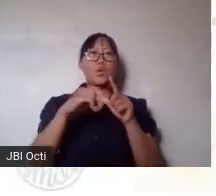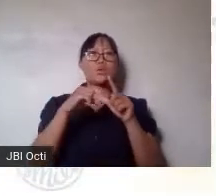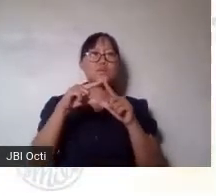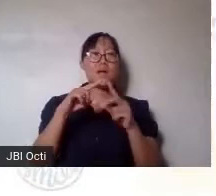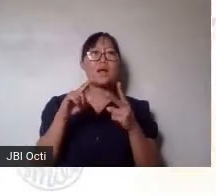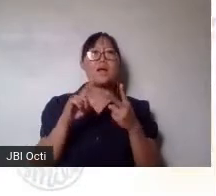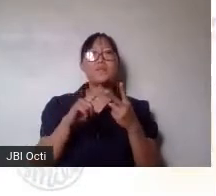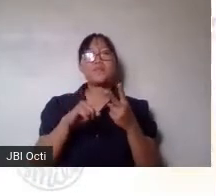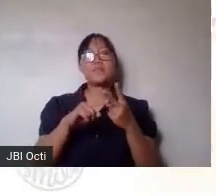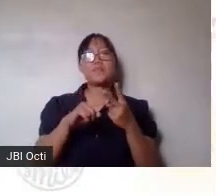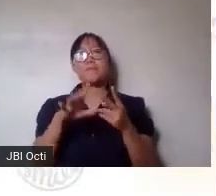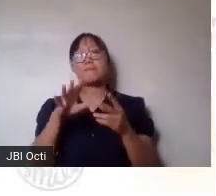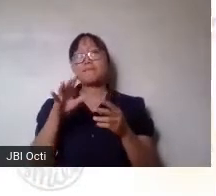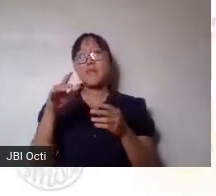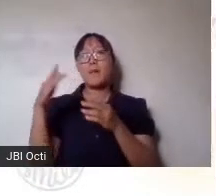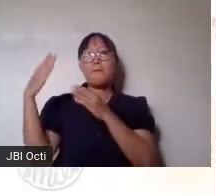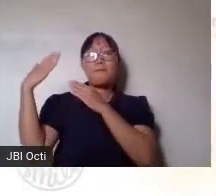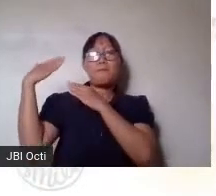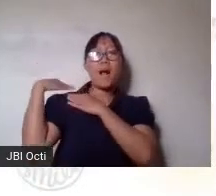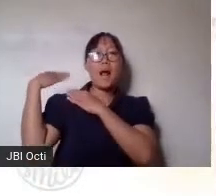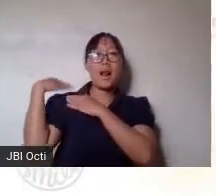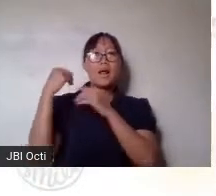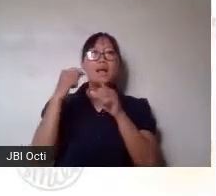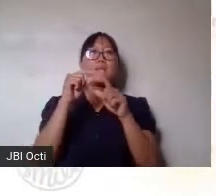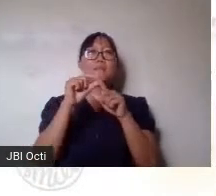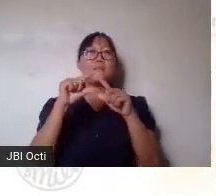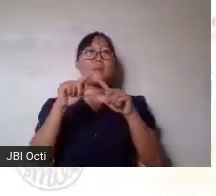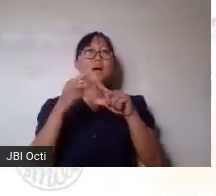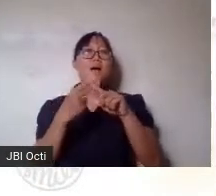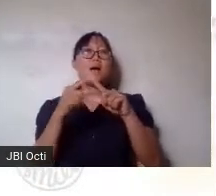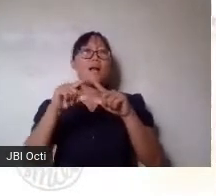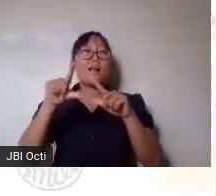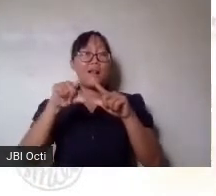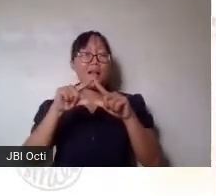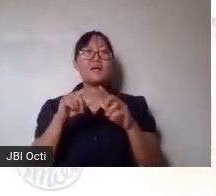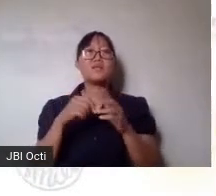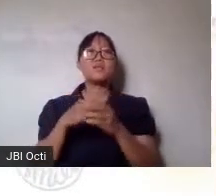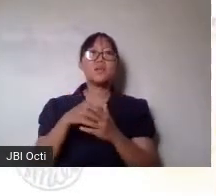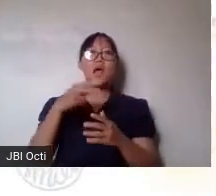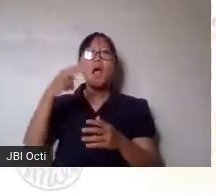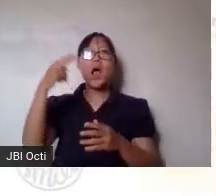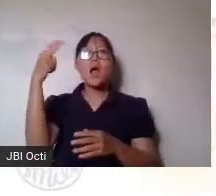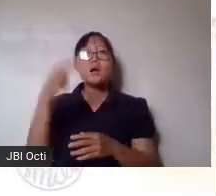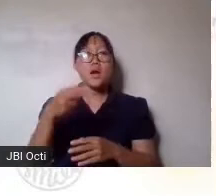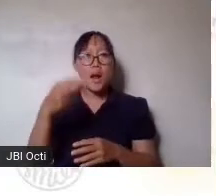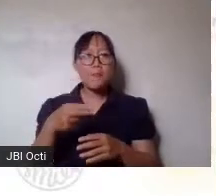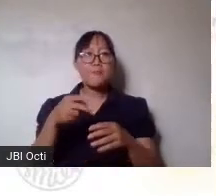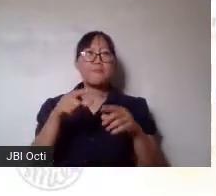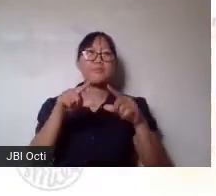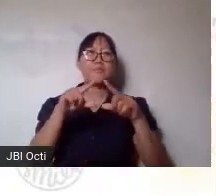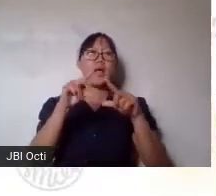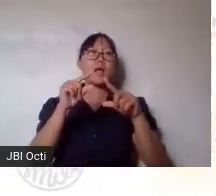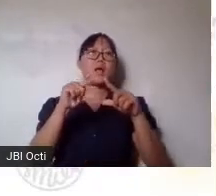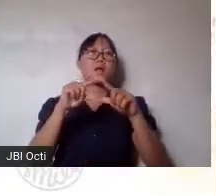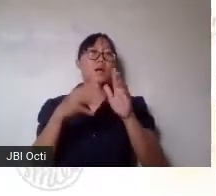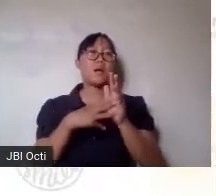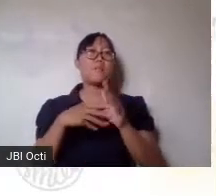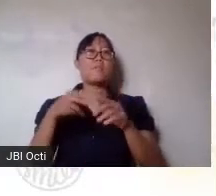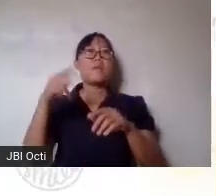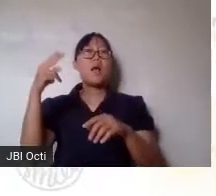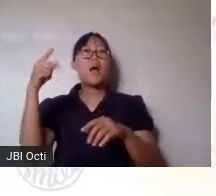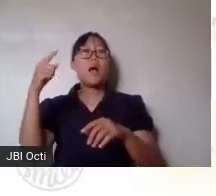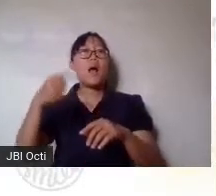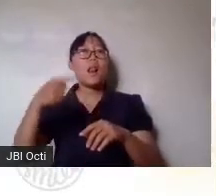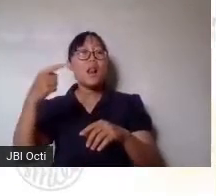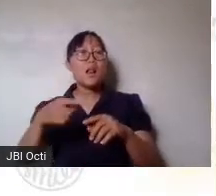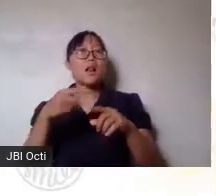kemudian halal ya. Tapi pada kasus autisme untuk kita bisa sampai menceritakan dan